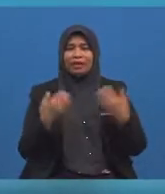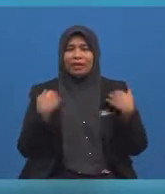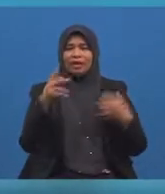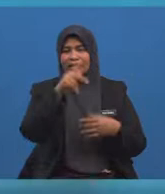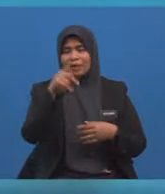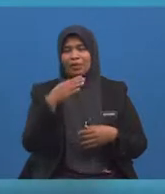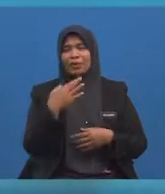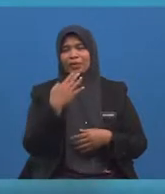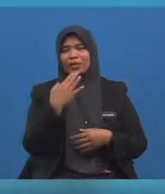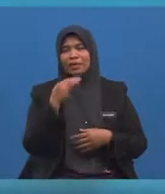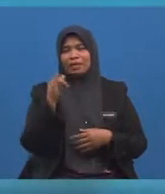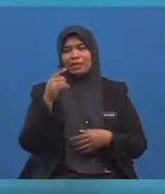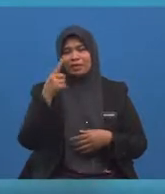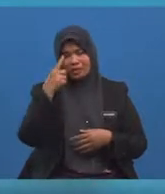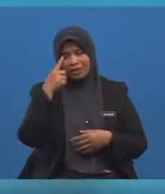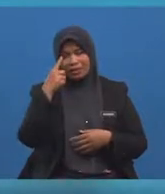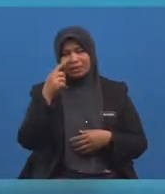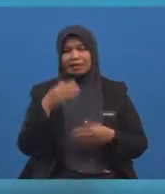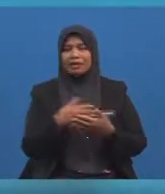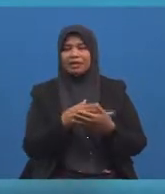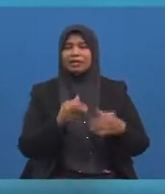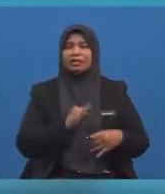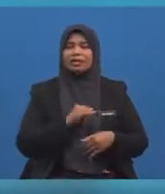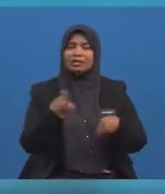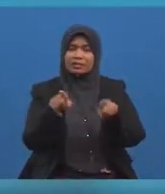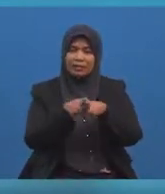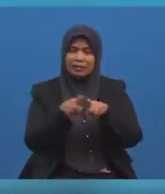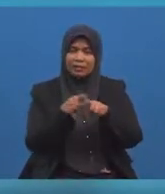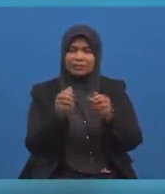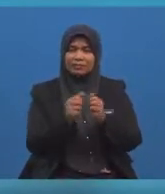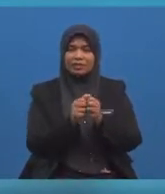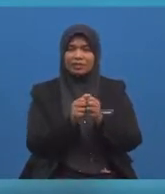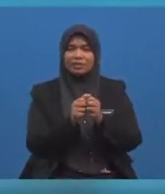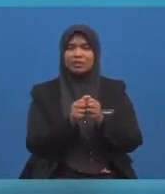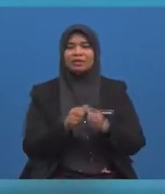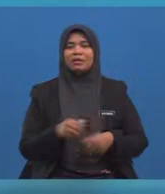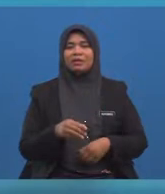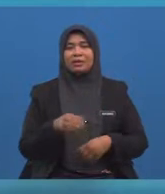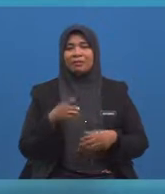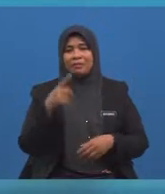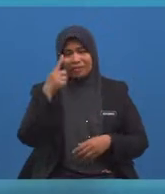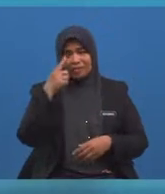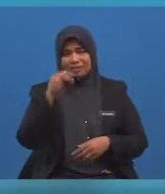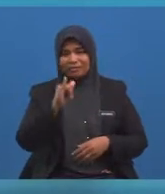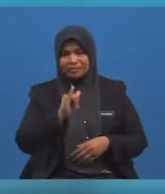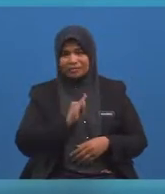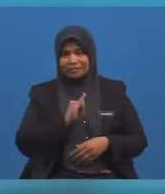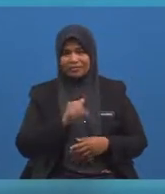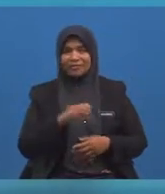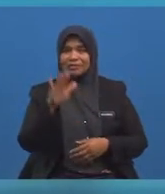Adakah warna iris mata anak saya sama seperti iris mata saya?